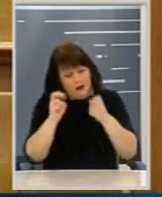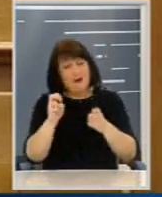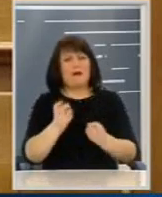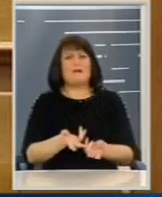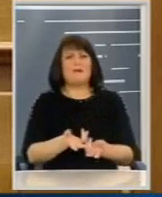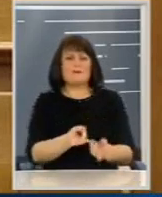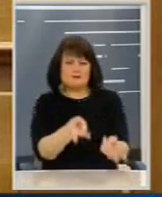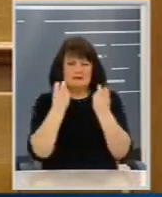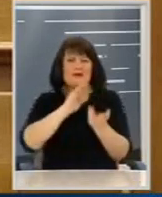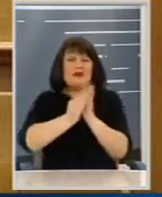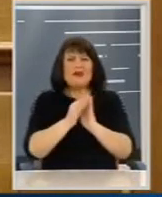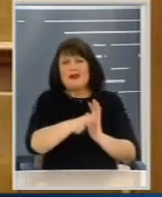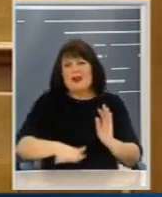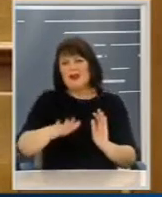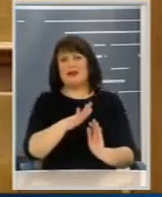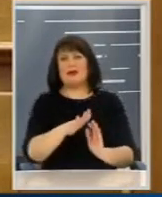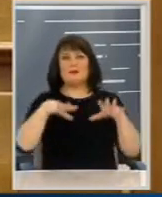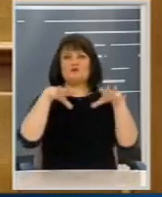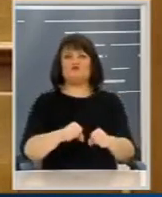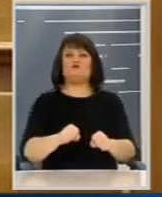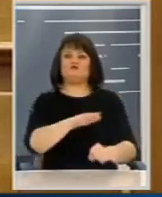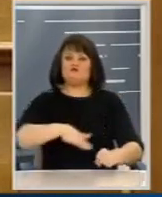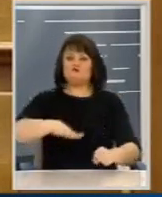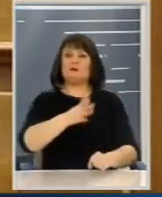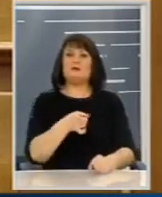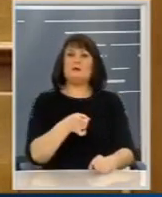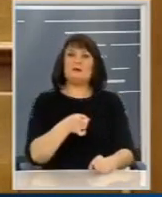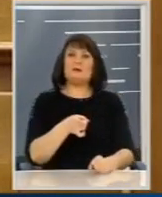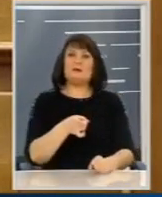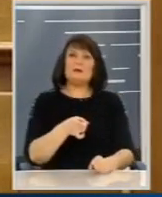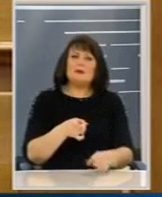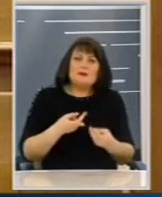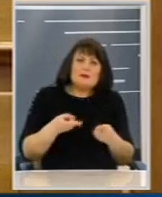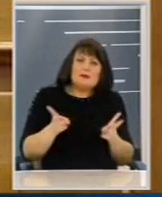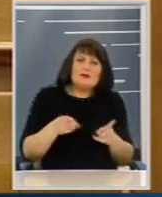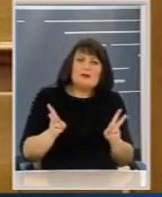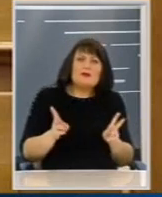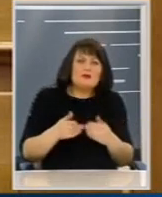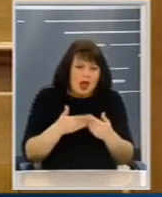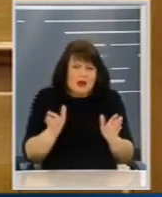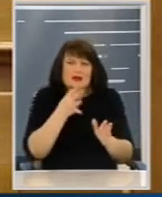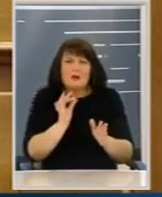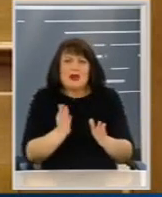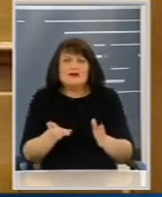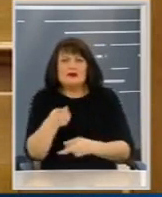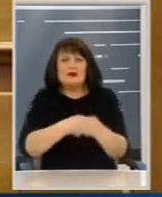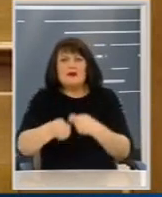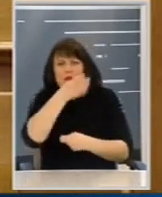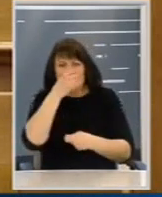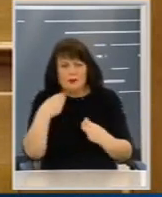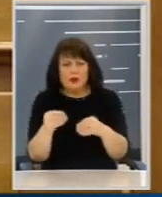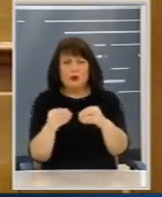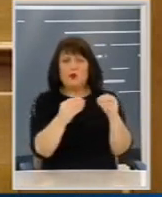ένα ολόκληρο κύκλωμα που ήταν κράτος εν κράτη και δρούσε σχεδόν ανοιχτά στην πλατεία